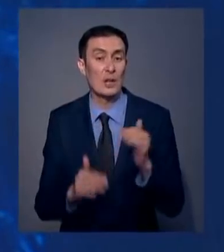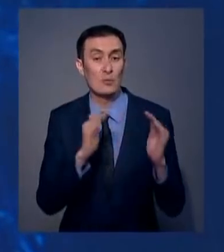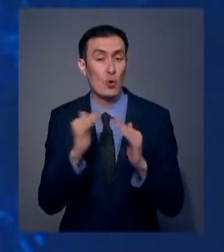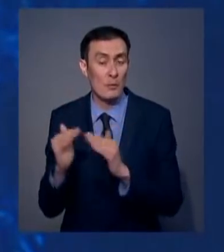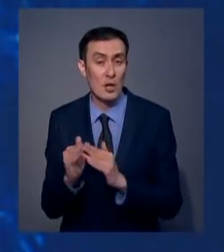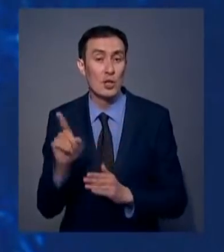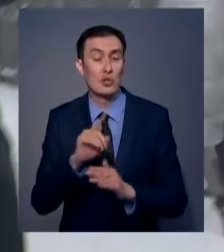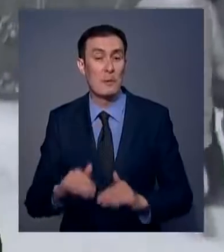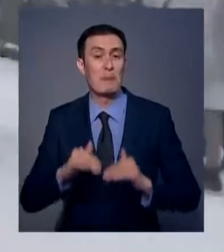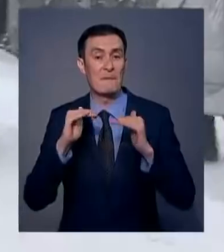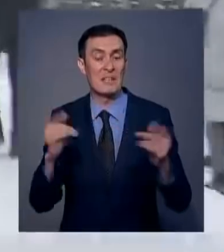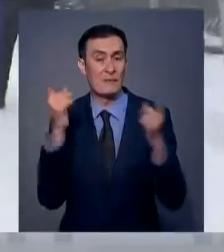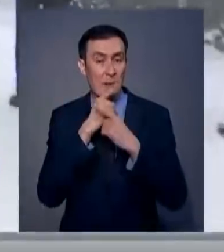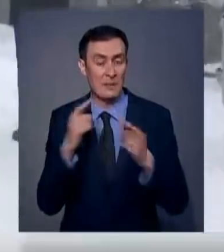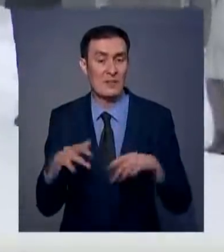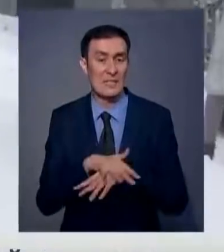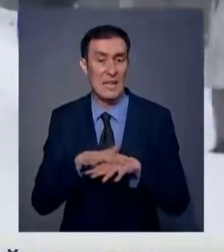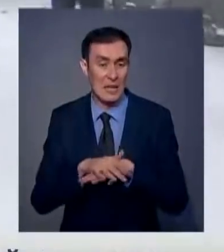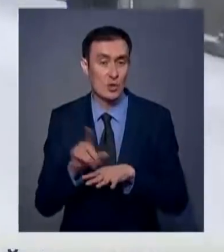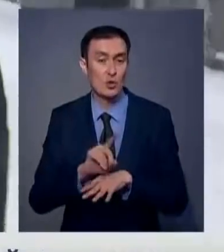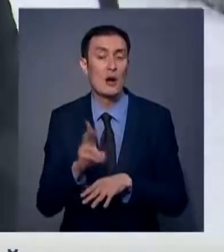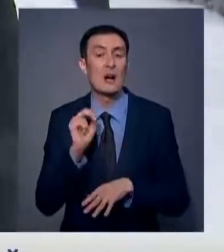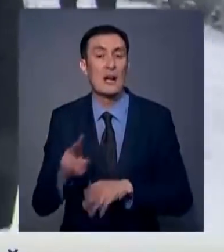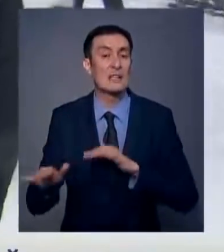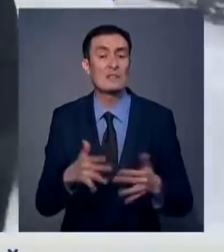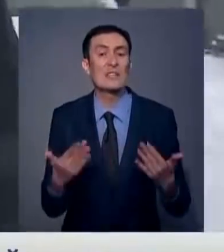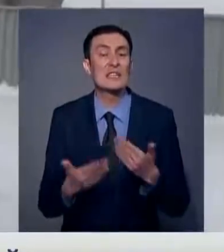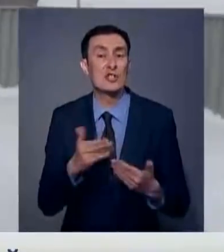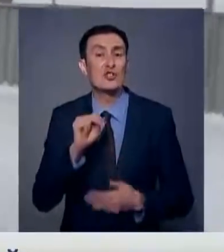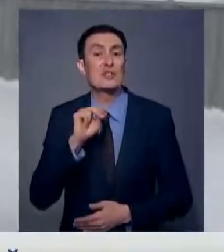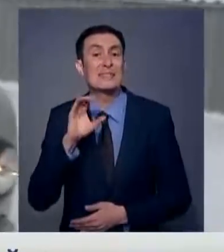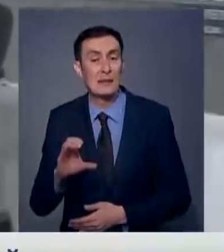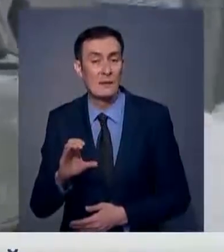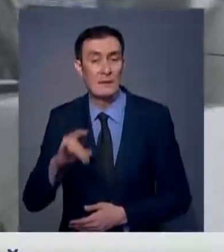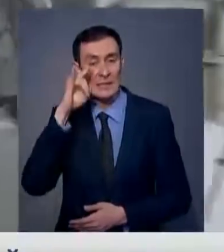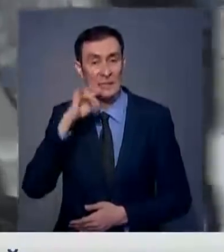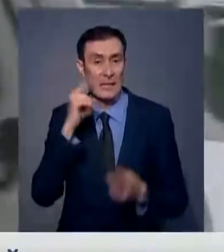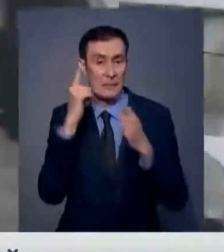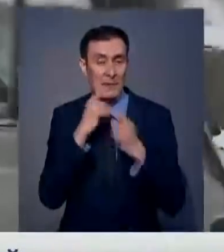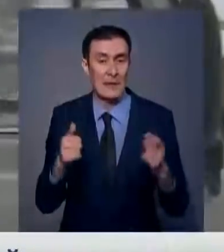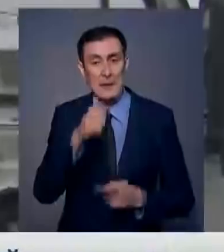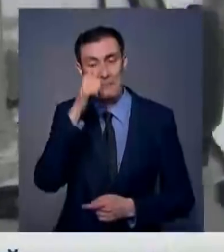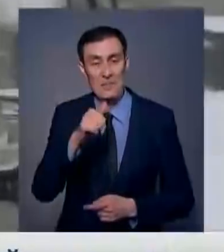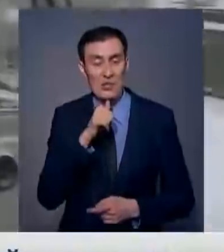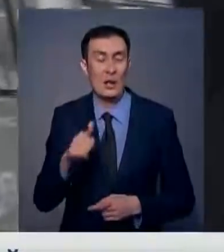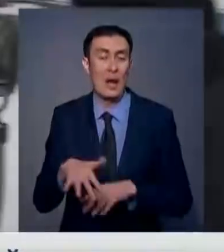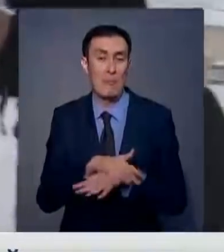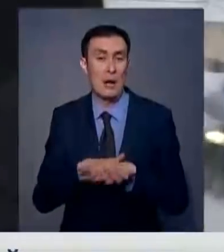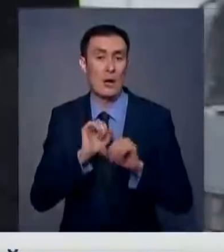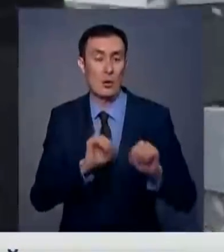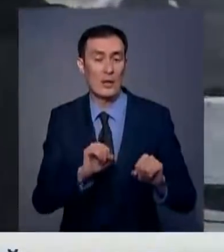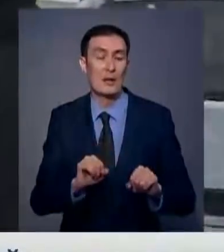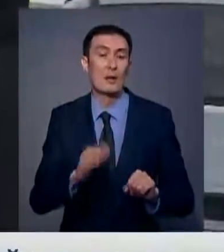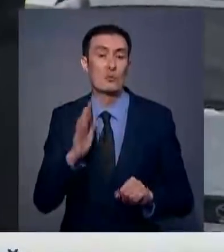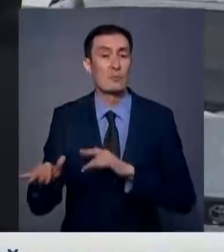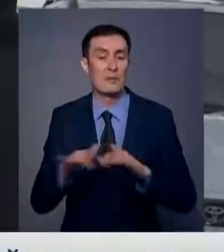доме. А чтобы повысить информированность населения о том, как действовать в случае ЧС, в Казахстане объявлен месячник гражданской обороны. По всей